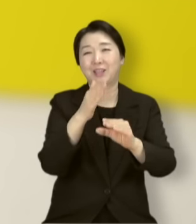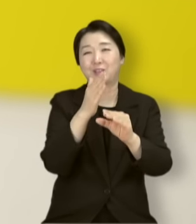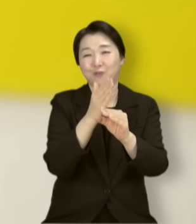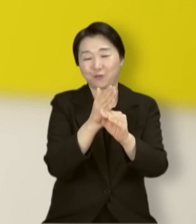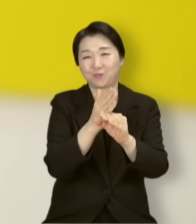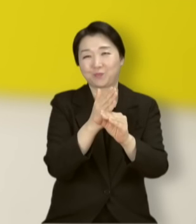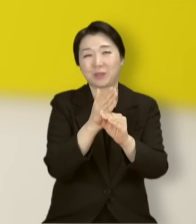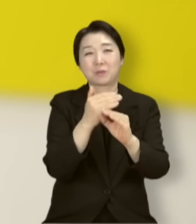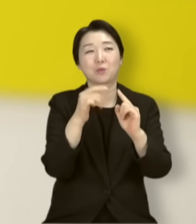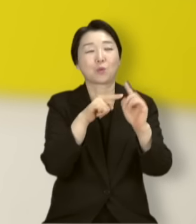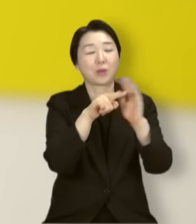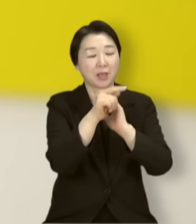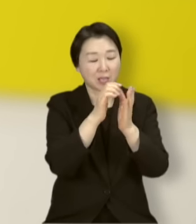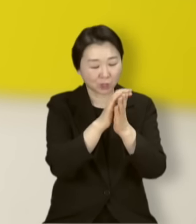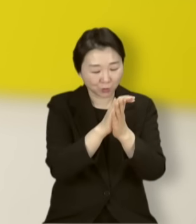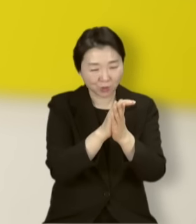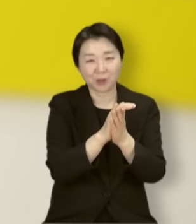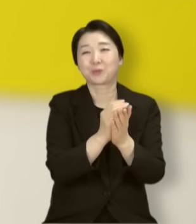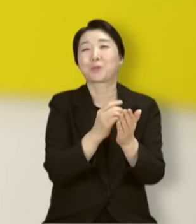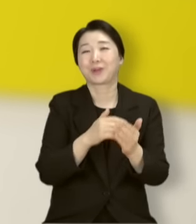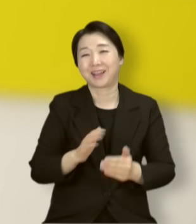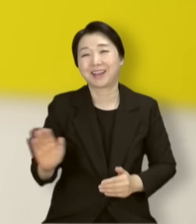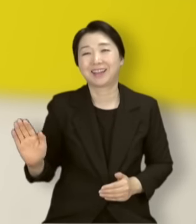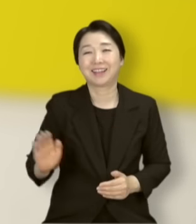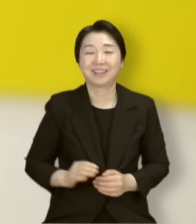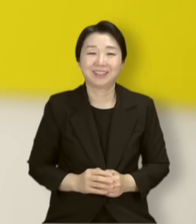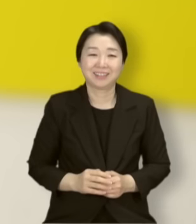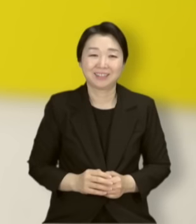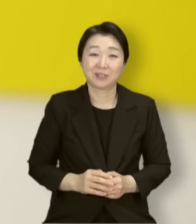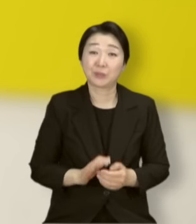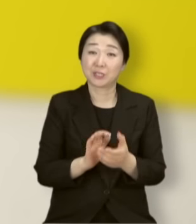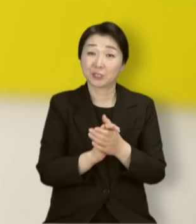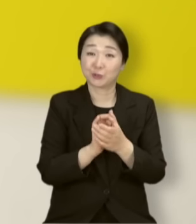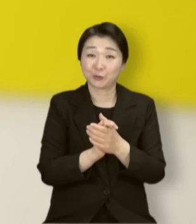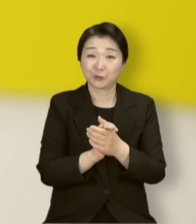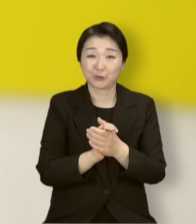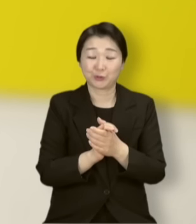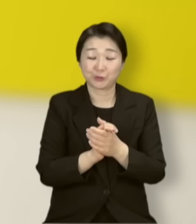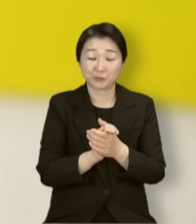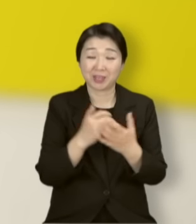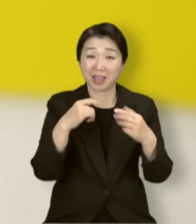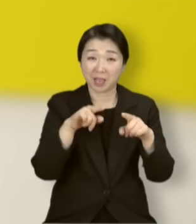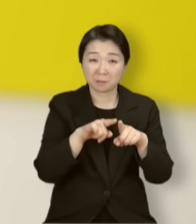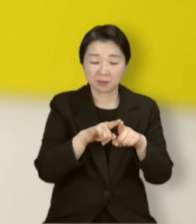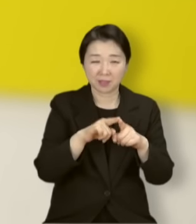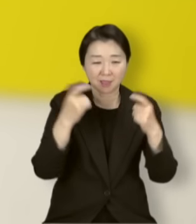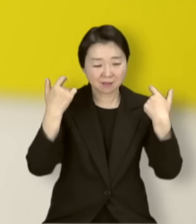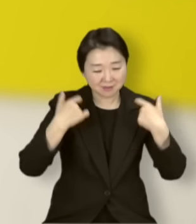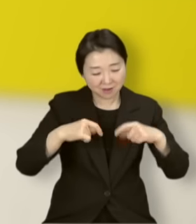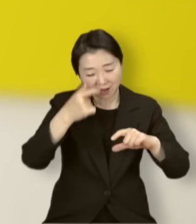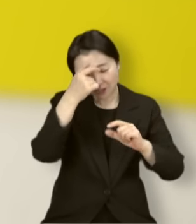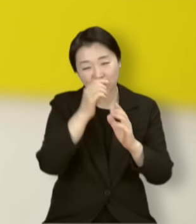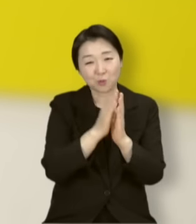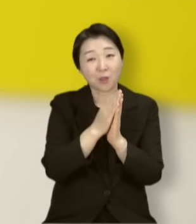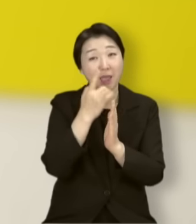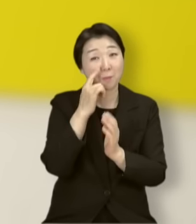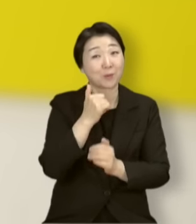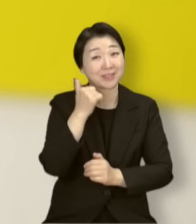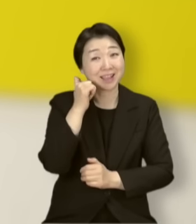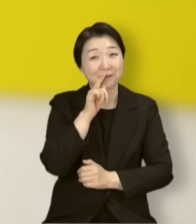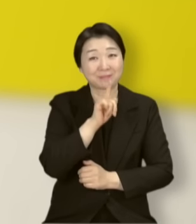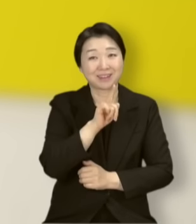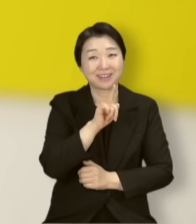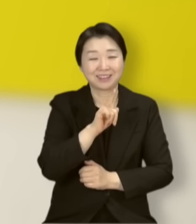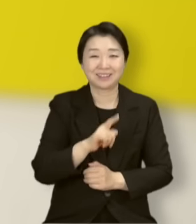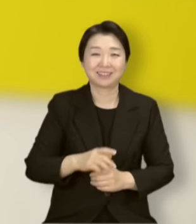그리고 가고 네. 한 번은 저희 동기들끼리 철야를 한번 해보자. 그때 왜